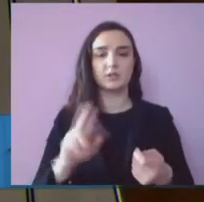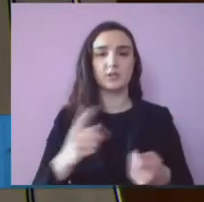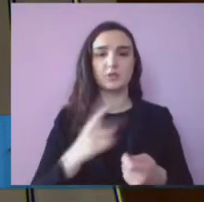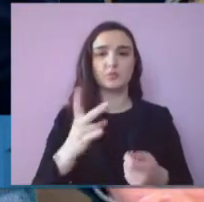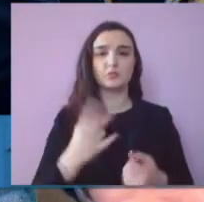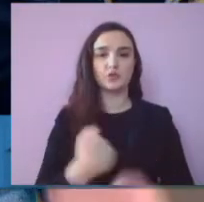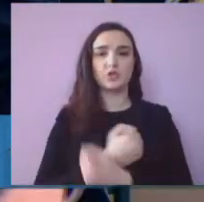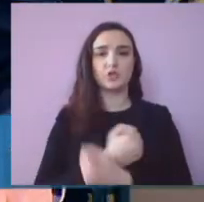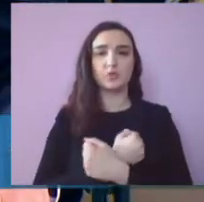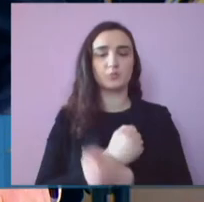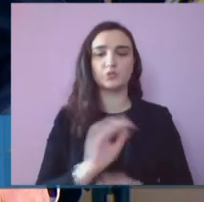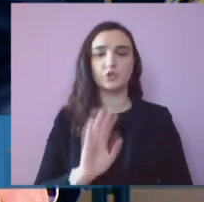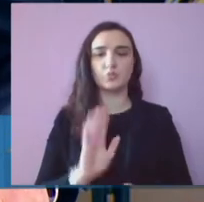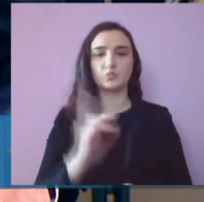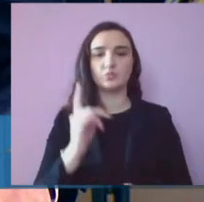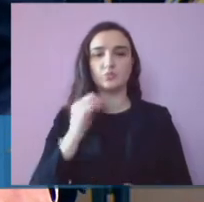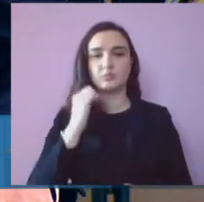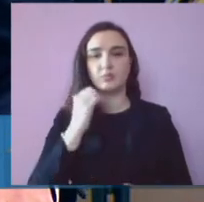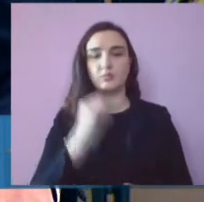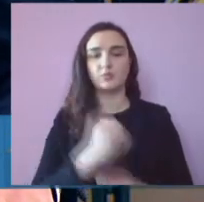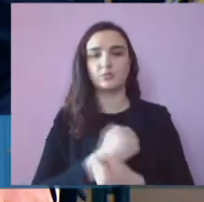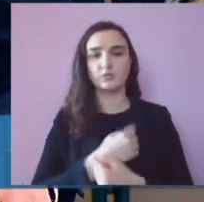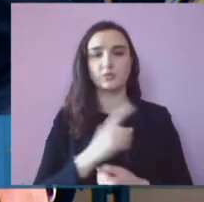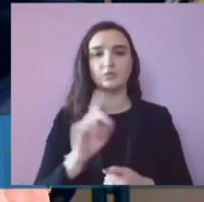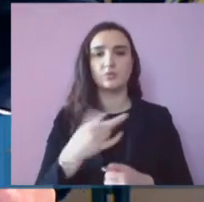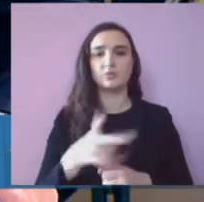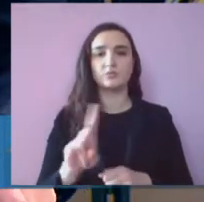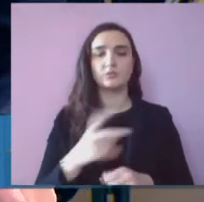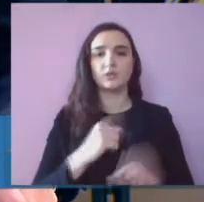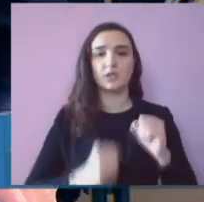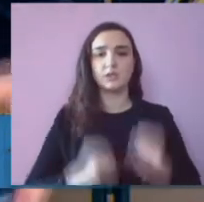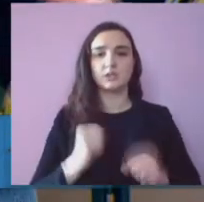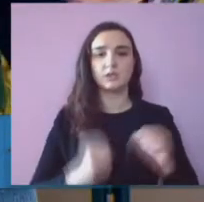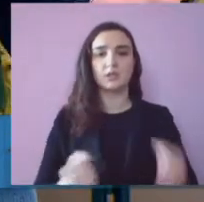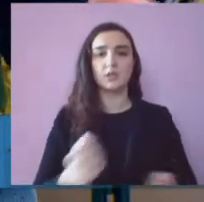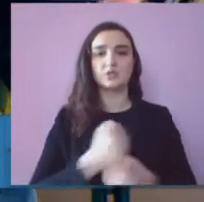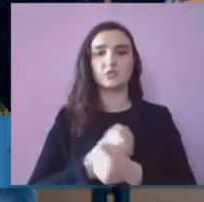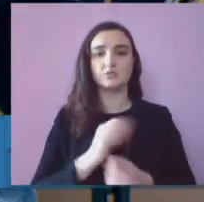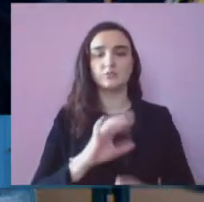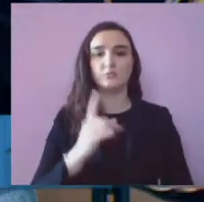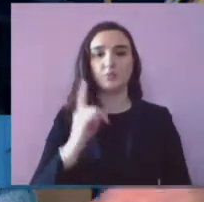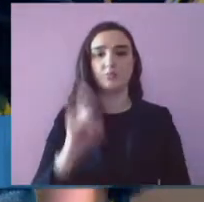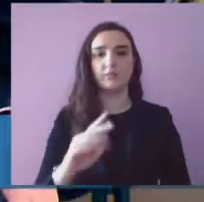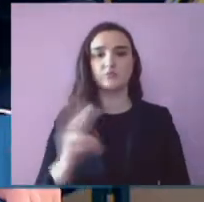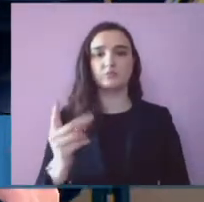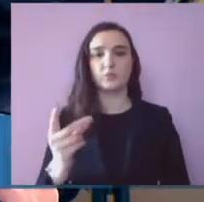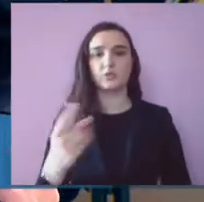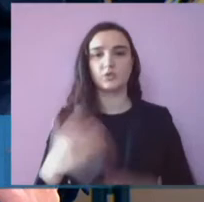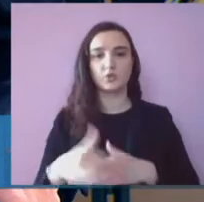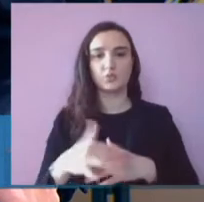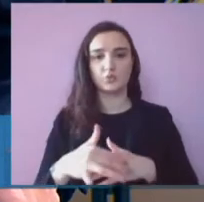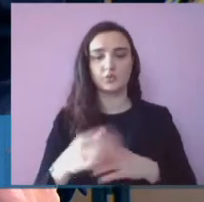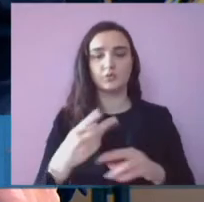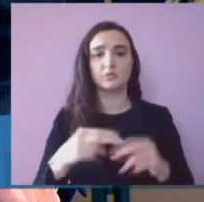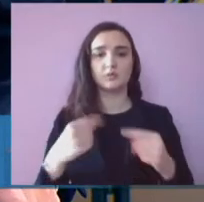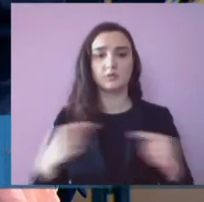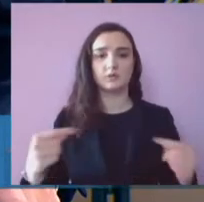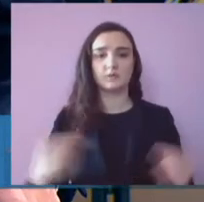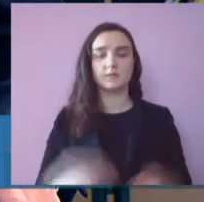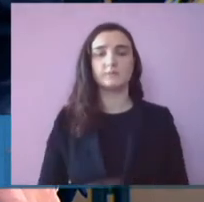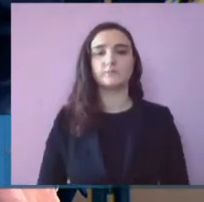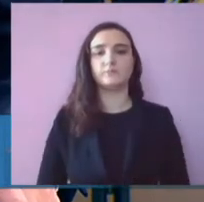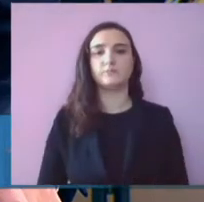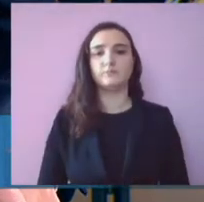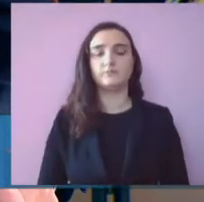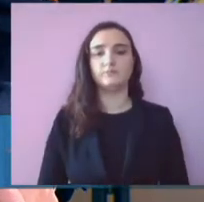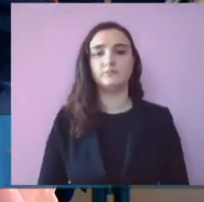არ უნდა ჩაეხუტოს ბაბუს? რატო არ უნდა გაიქცეს და ჩაეხუტოს მეორე ბავშვს, თქვა ეზოში და ასე შემდეგ, ასე შემდეგ. აქედან